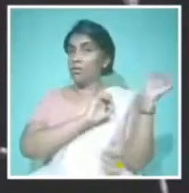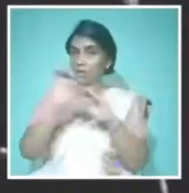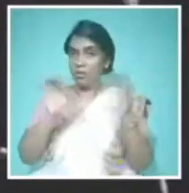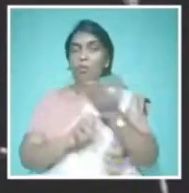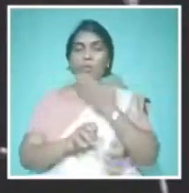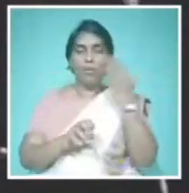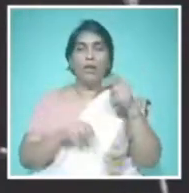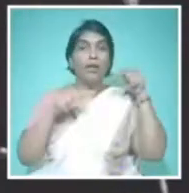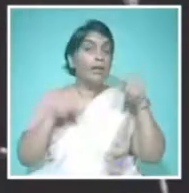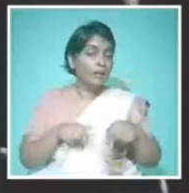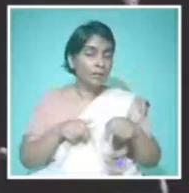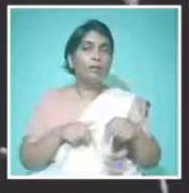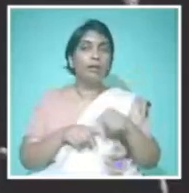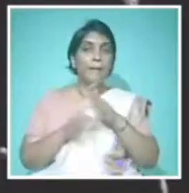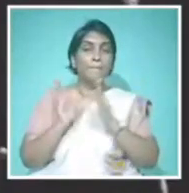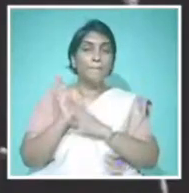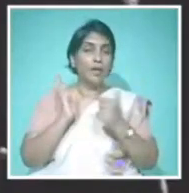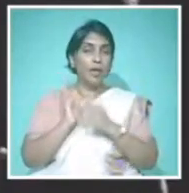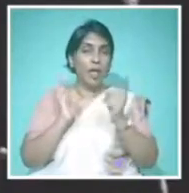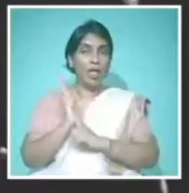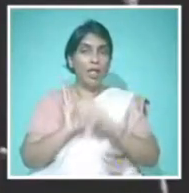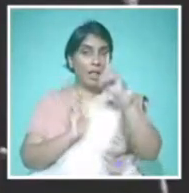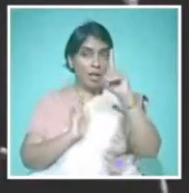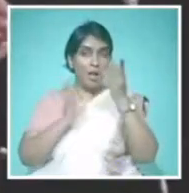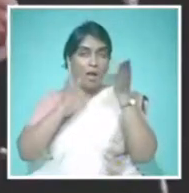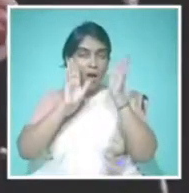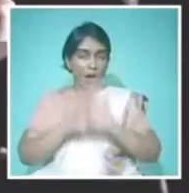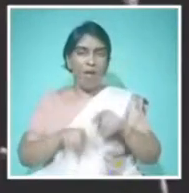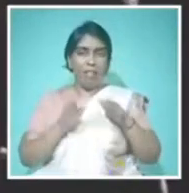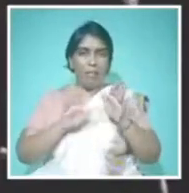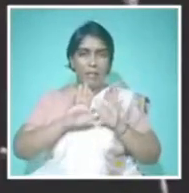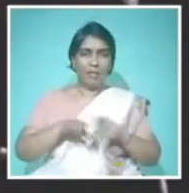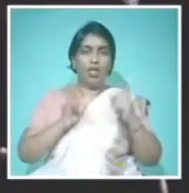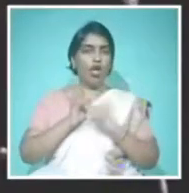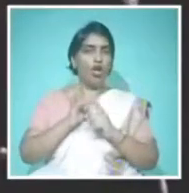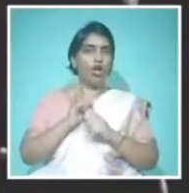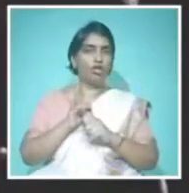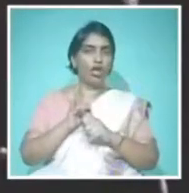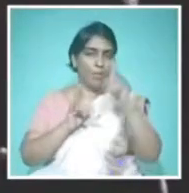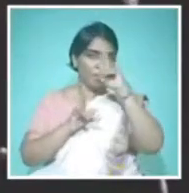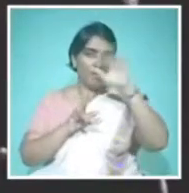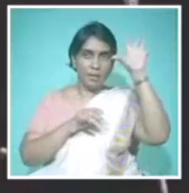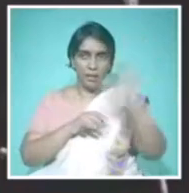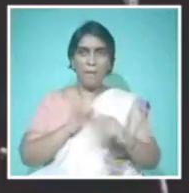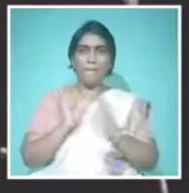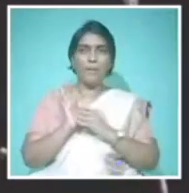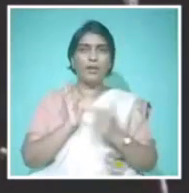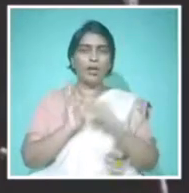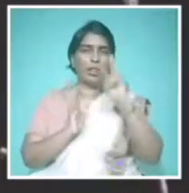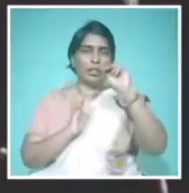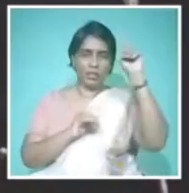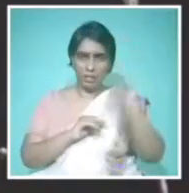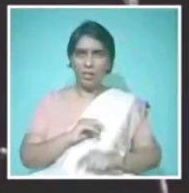පුළුවන් විදියට දැන් අර මෙට්‍රික් ටොන් ලක්ෂයේ අන්තිම හරිය තියෙන්නේ ඔක්තෝබර් මාසෙට ගේන්න පුළුවන් තව මෙට්‍රික් ටොන්